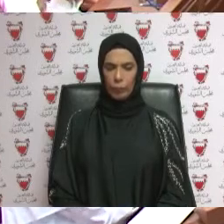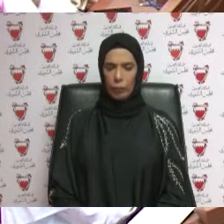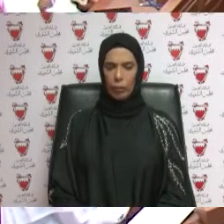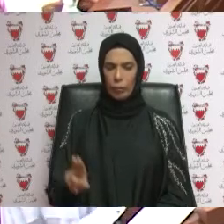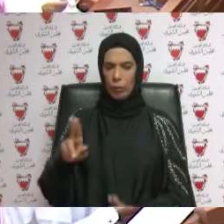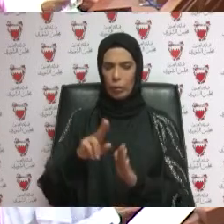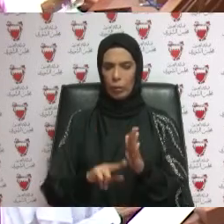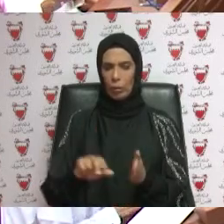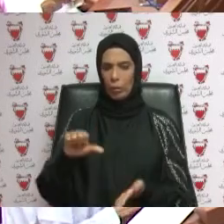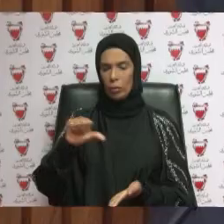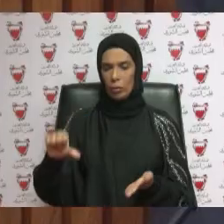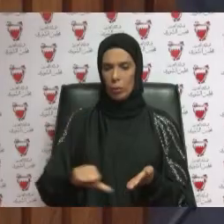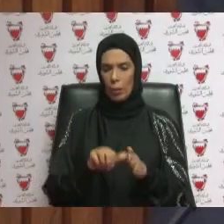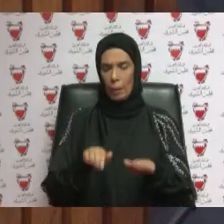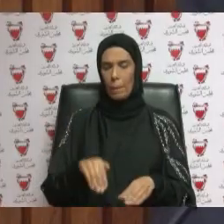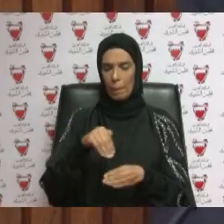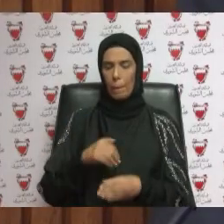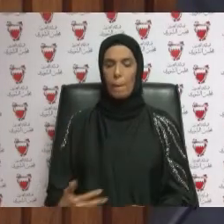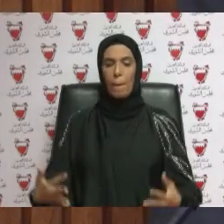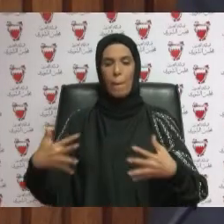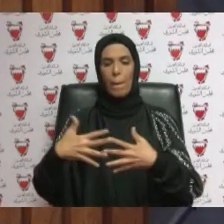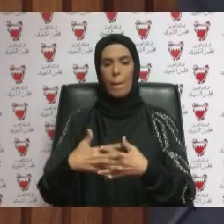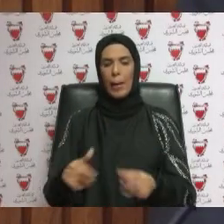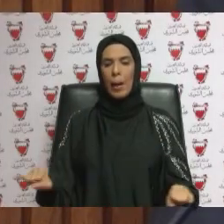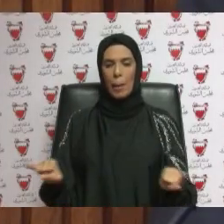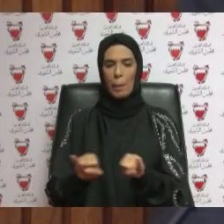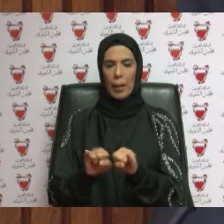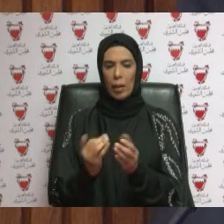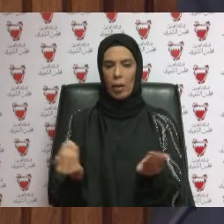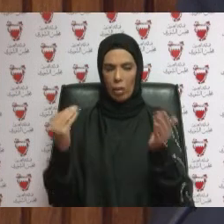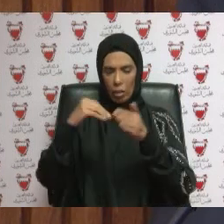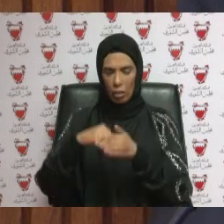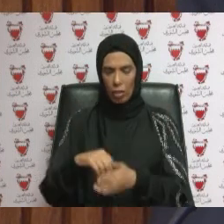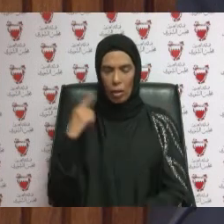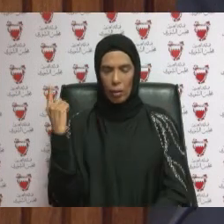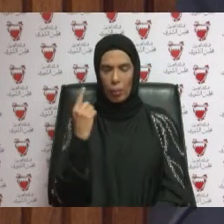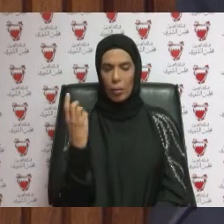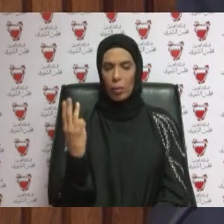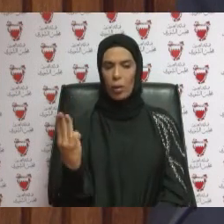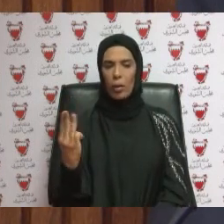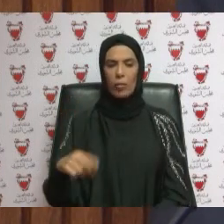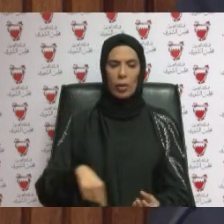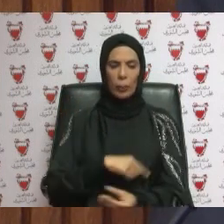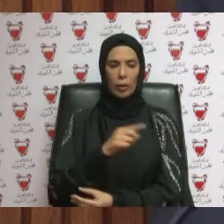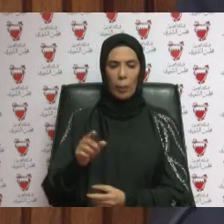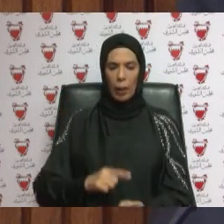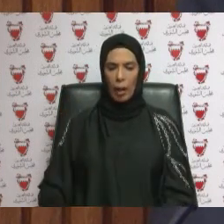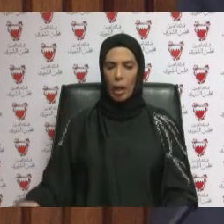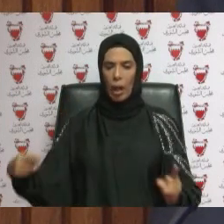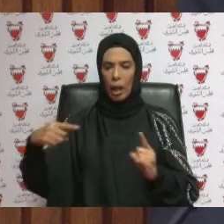تقرير وفد مجلس الشورى المشارك في المنتدى البرلماني العالمي الثالث حول أهداف التنمية